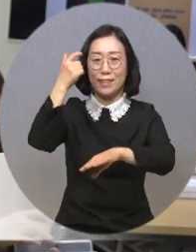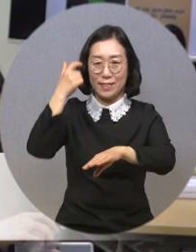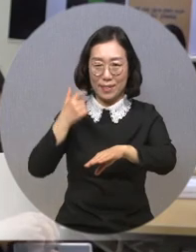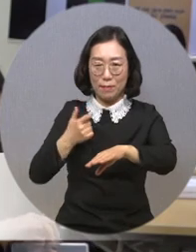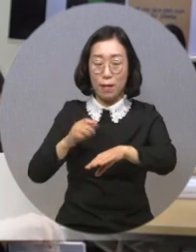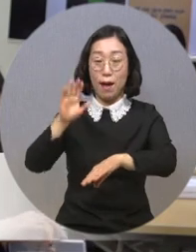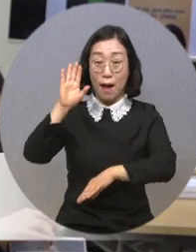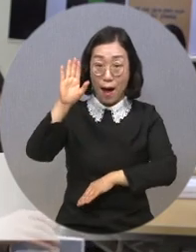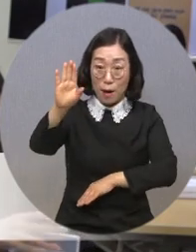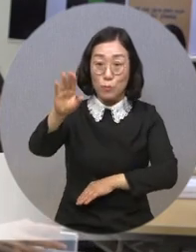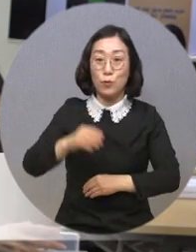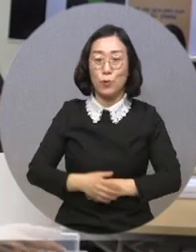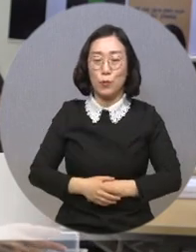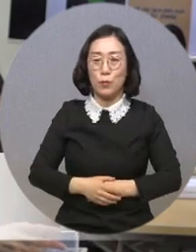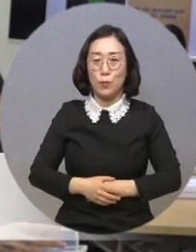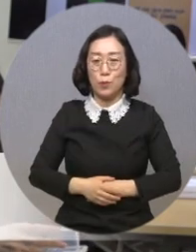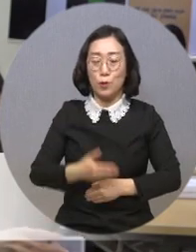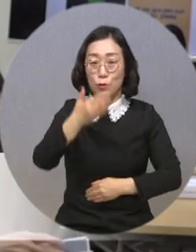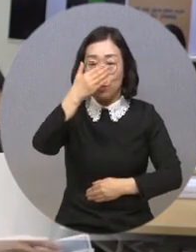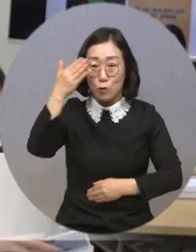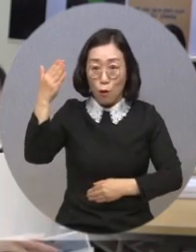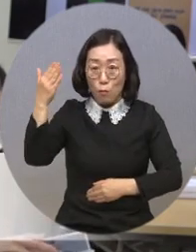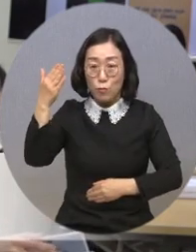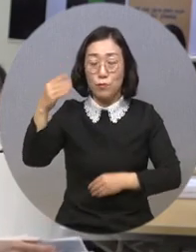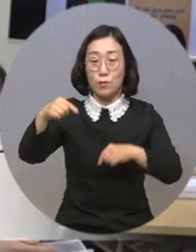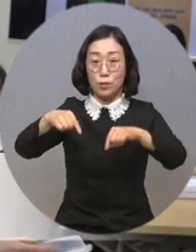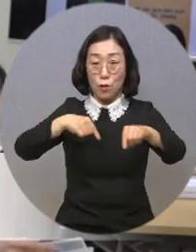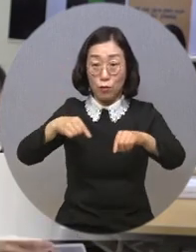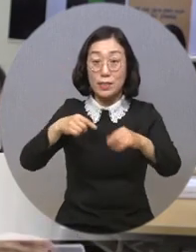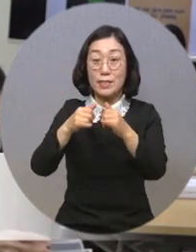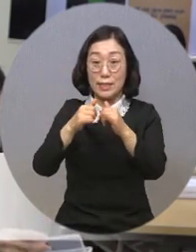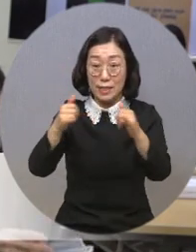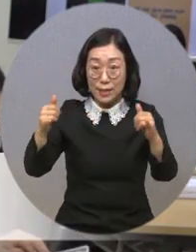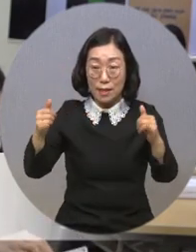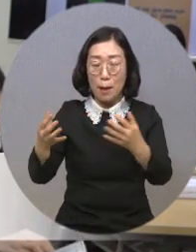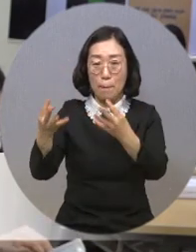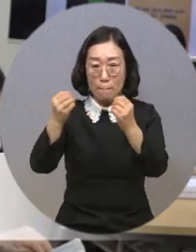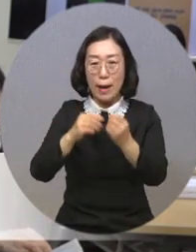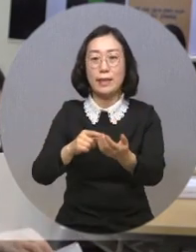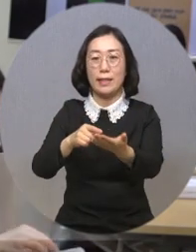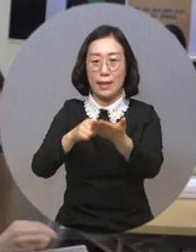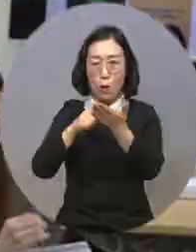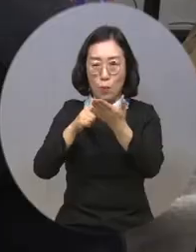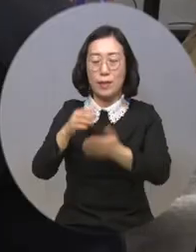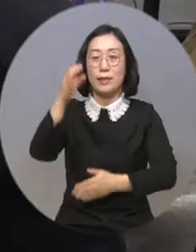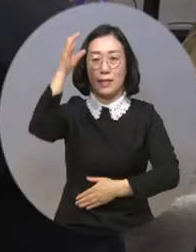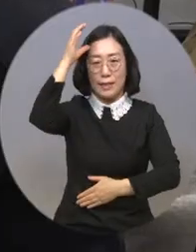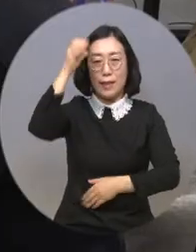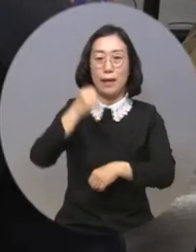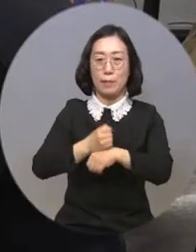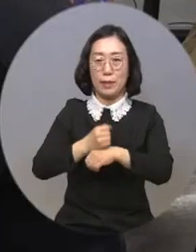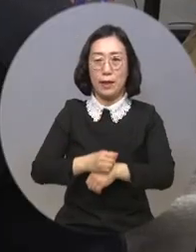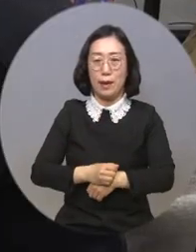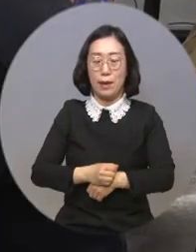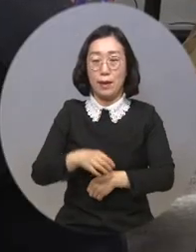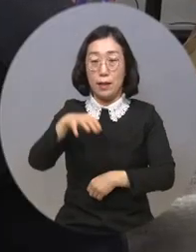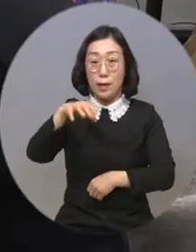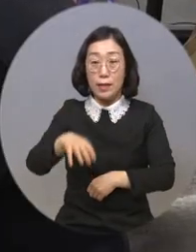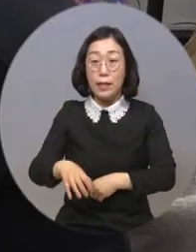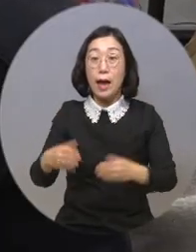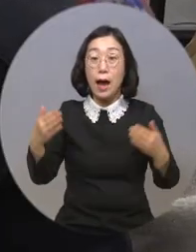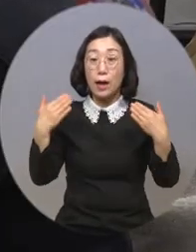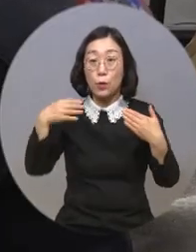또 앞으로 청년 정치인들이 많이 배출될 거라고 생각합니다. 의정부